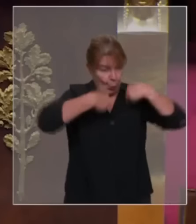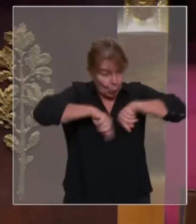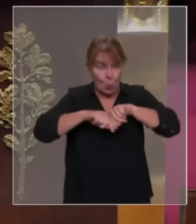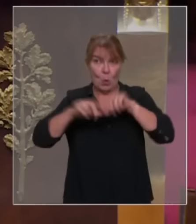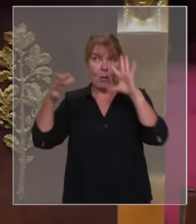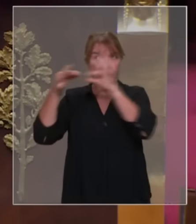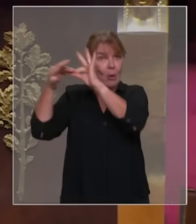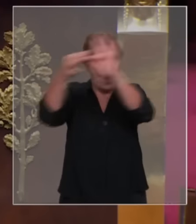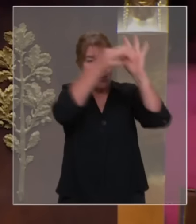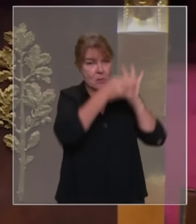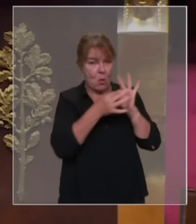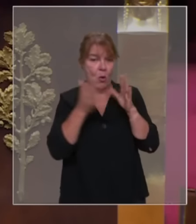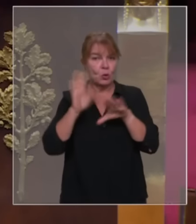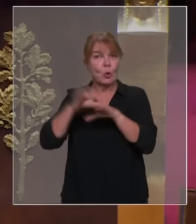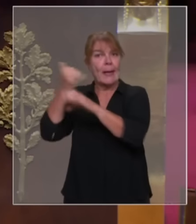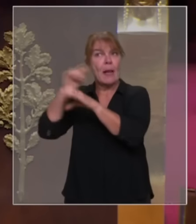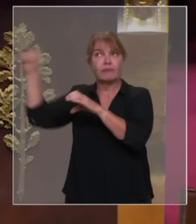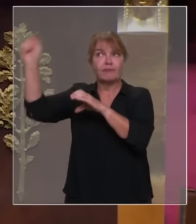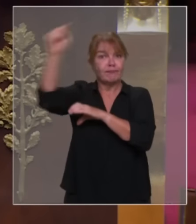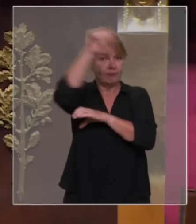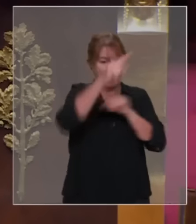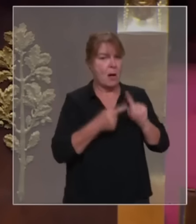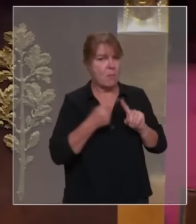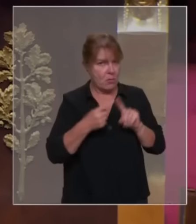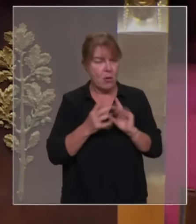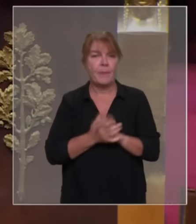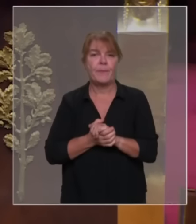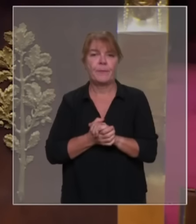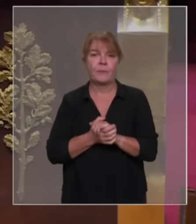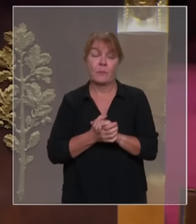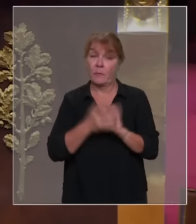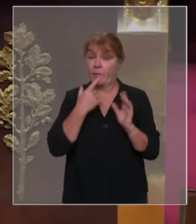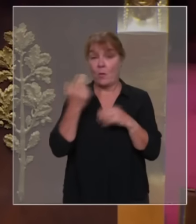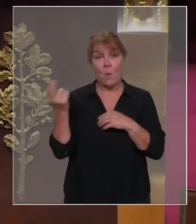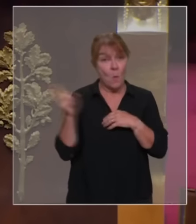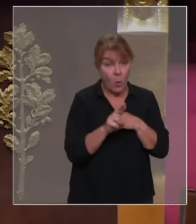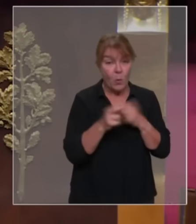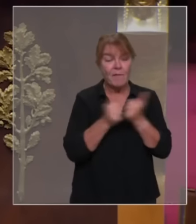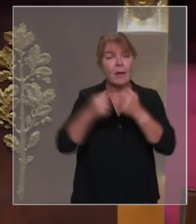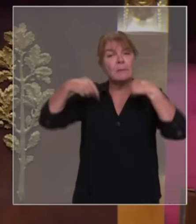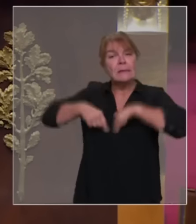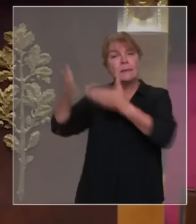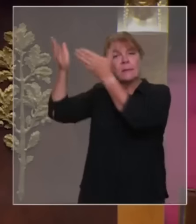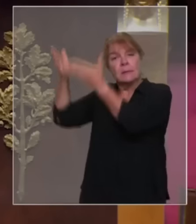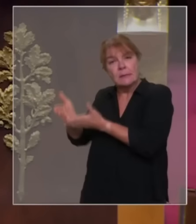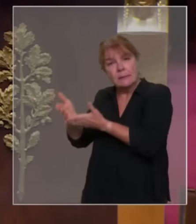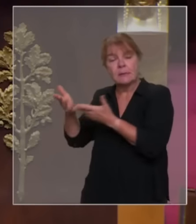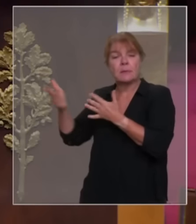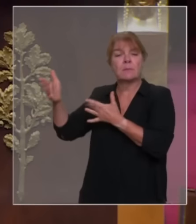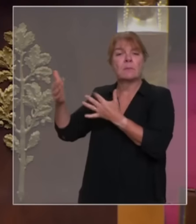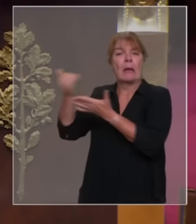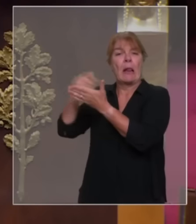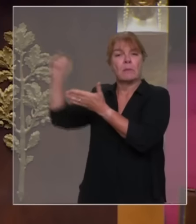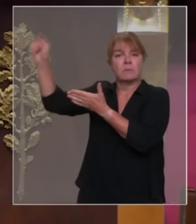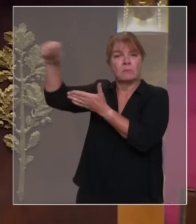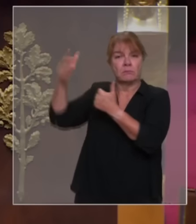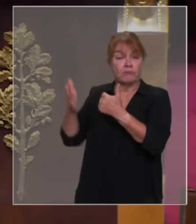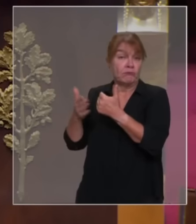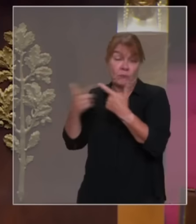des relations suivies avec leurs élus. Nous reprenons avec le ministre des Outre-mer, placé auprès de